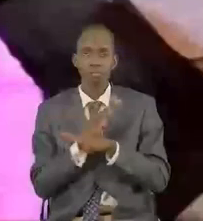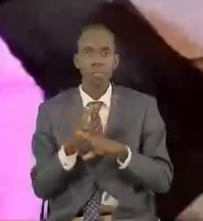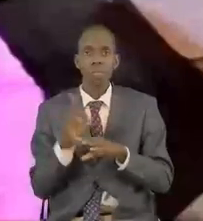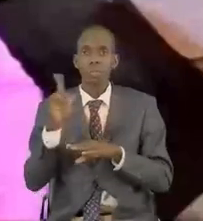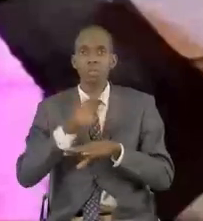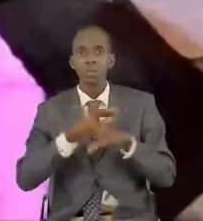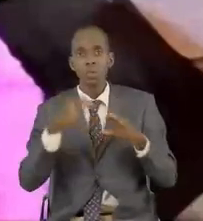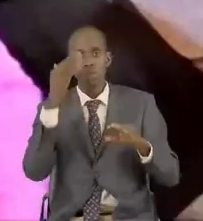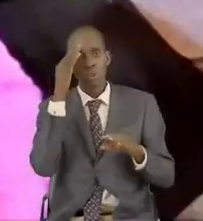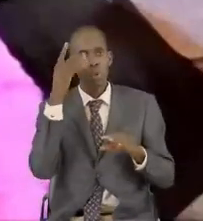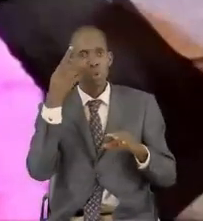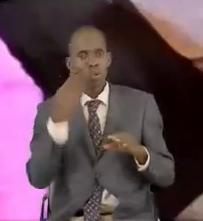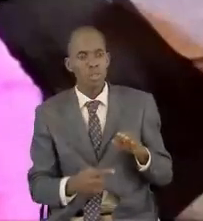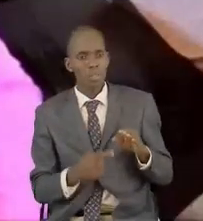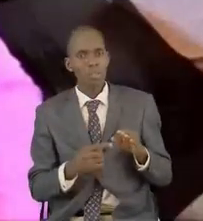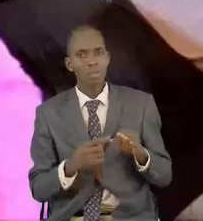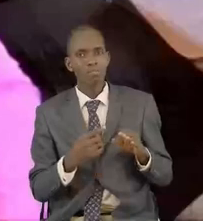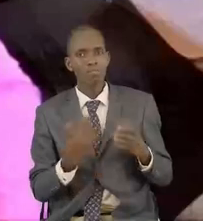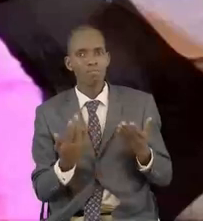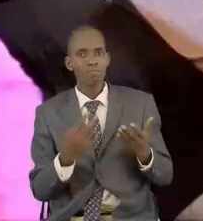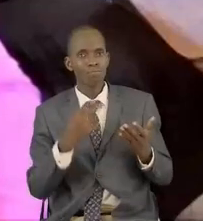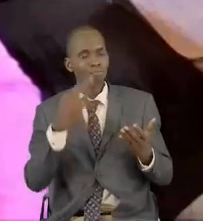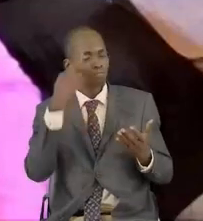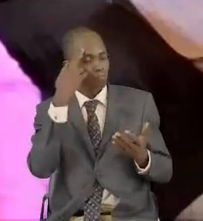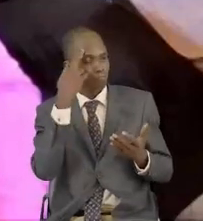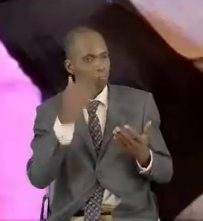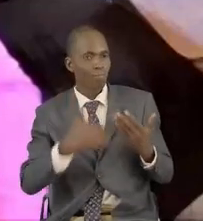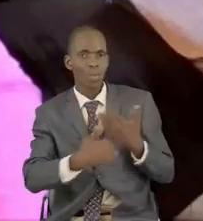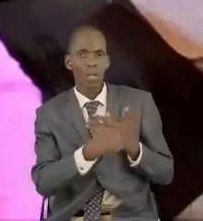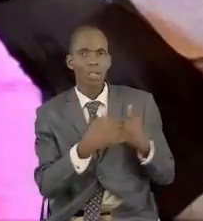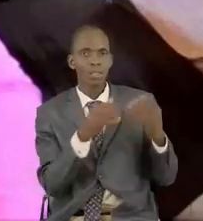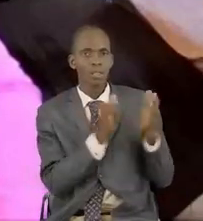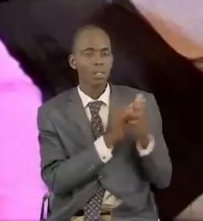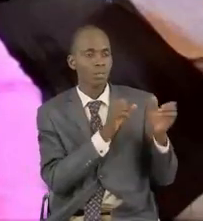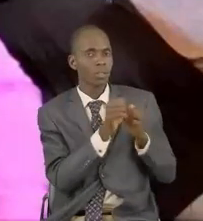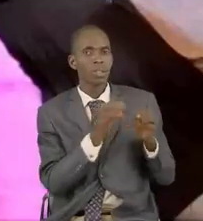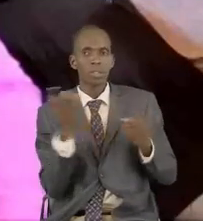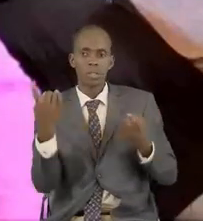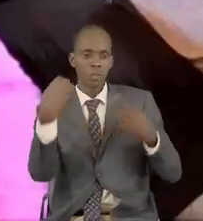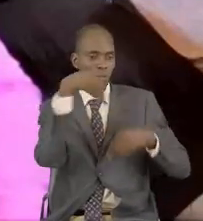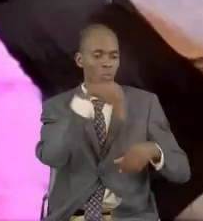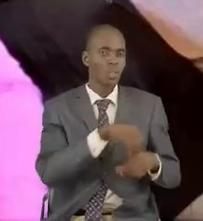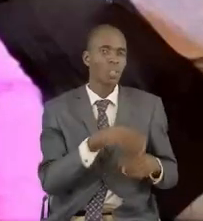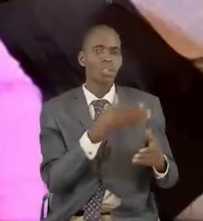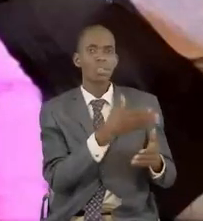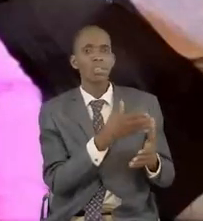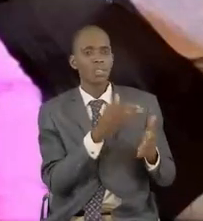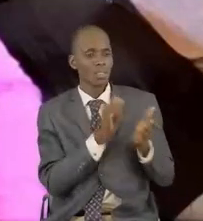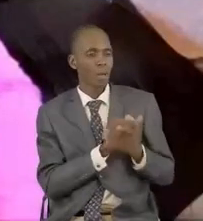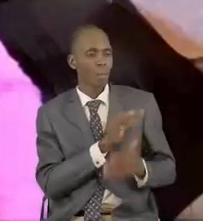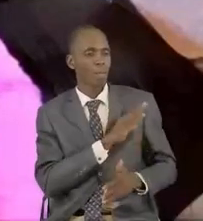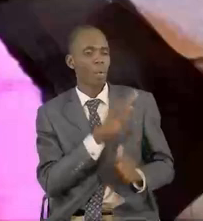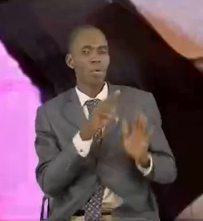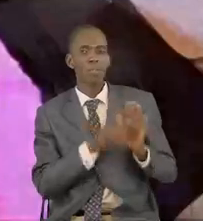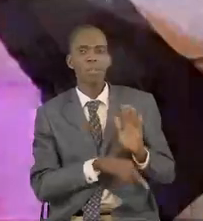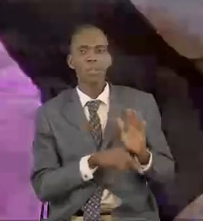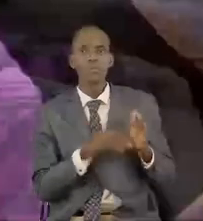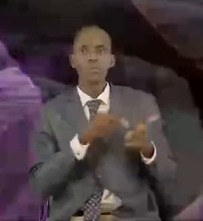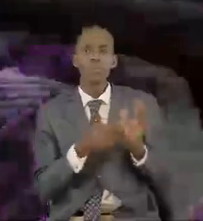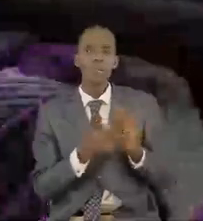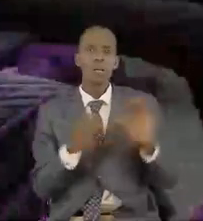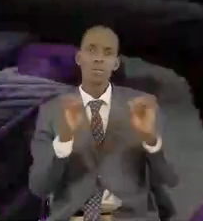la cause de cela et les courageux et valable de cette audace ne vaut rien dire